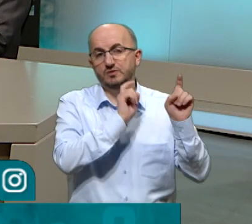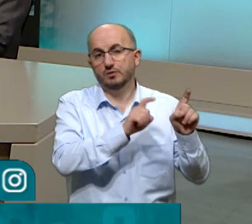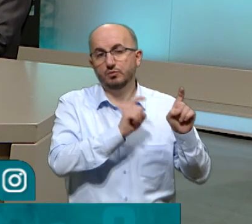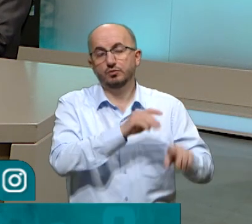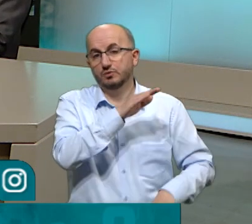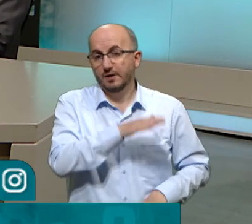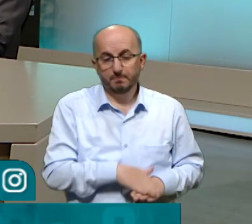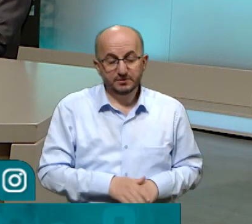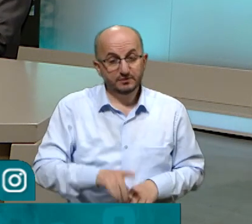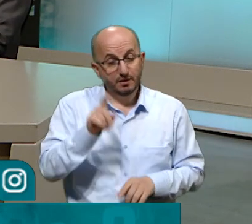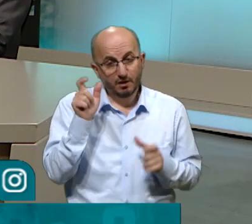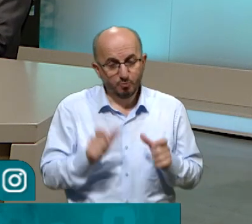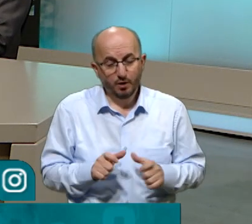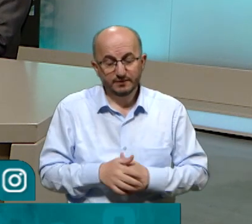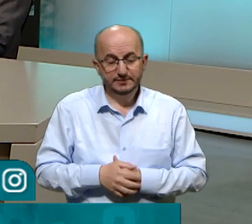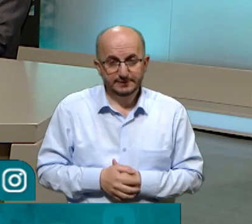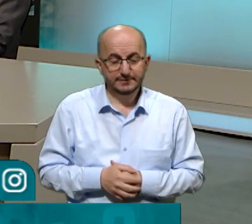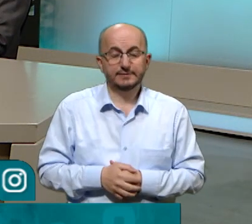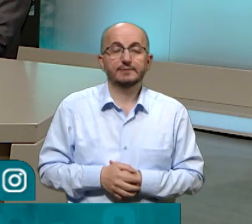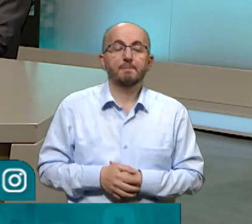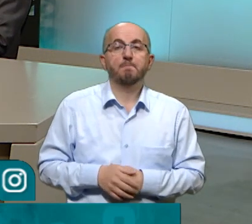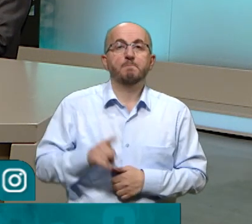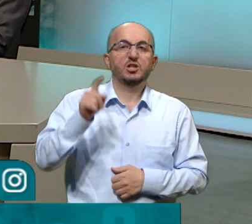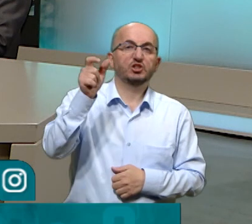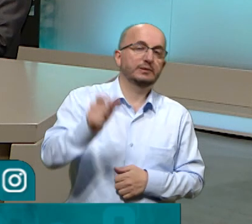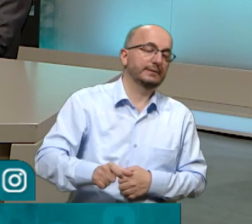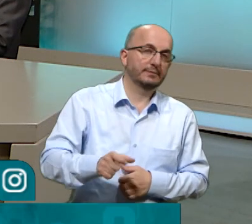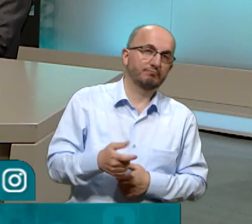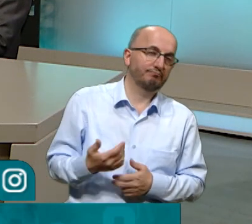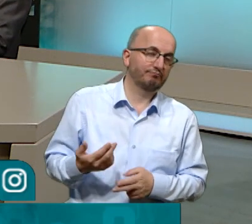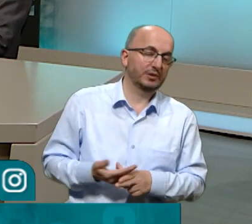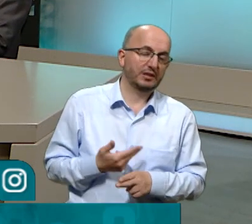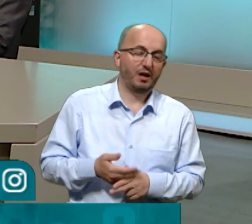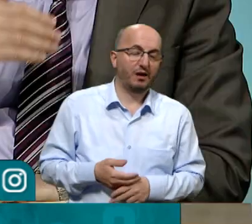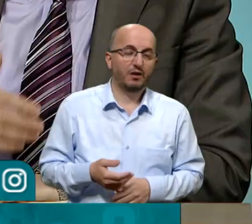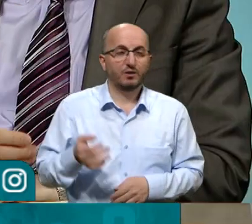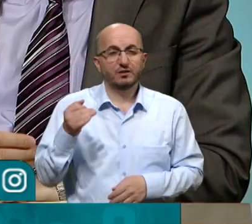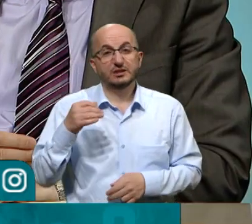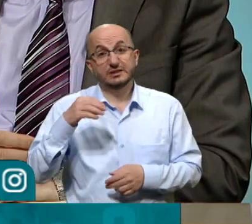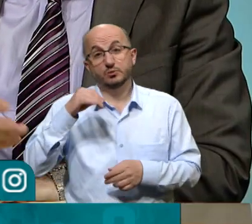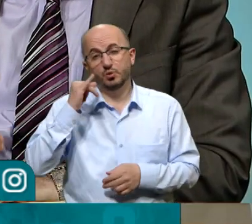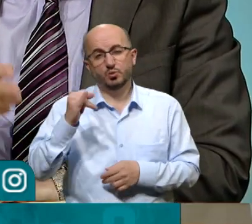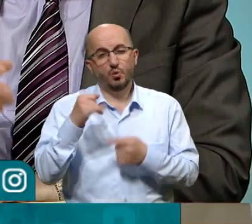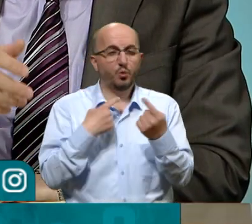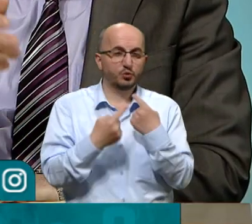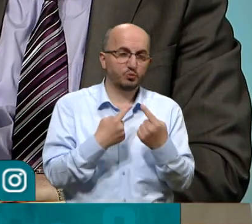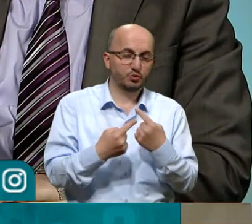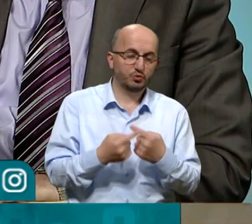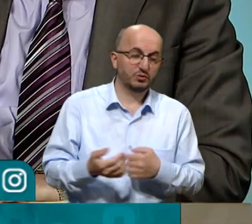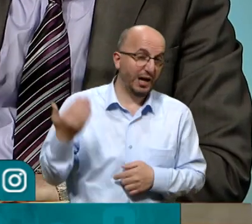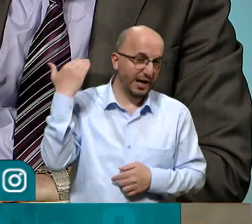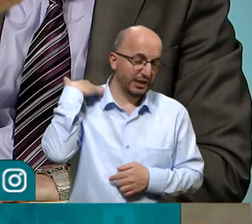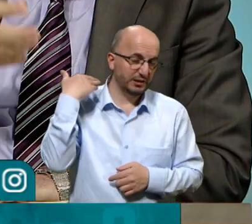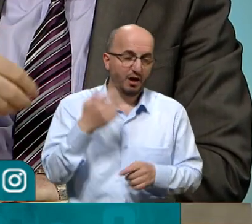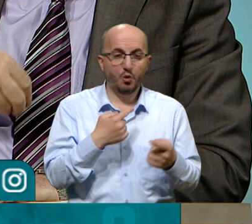Allah korusun Allah korusun Efendim birinin işte diyelim ki aleyhinde konuşmuşsunuz vesaire gibi öyle